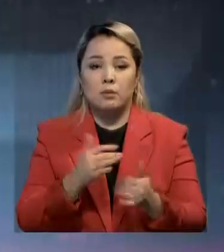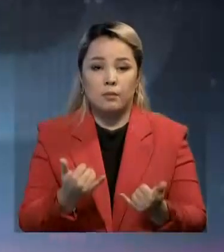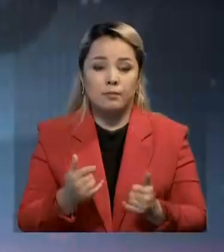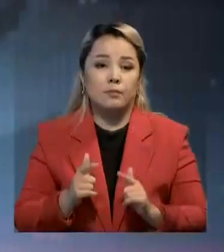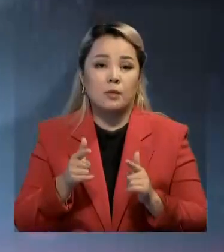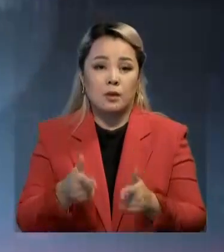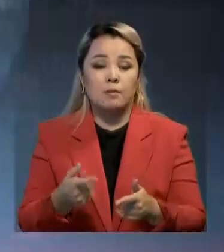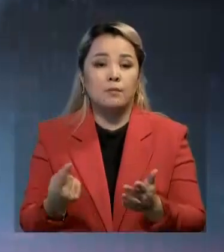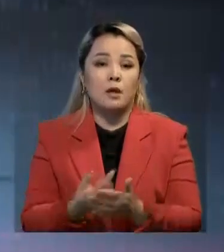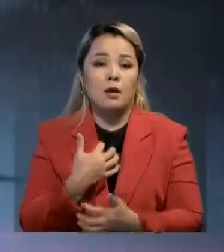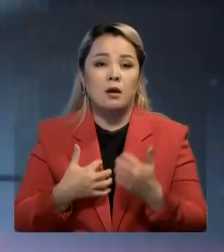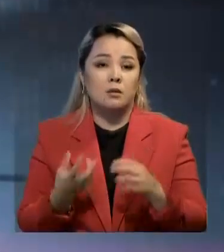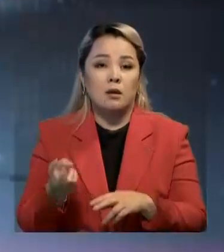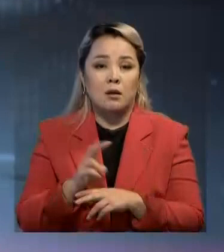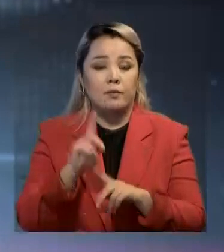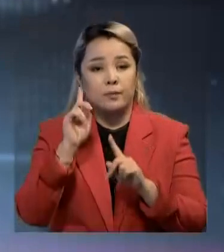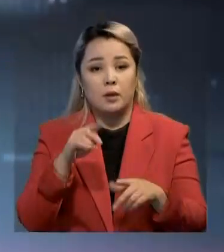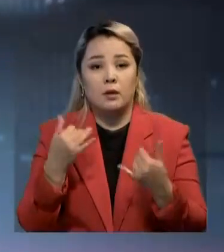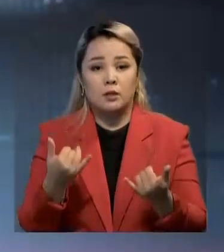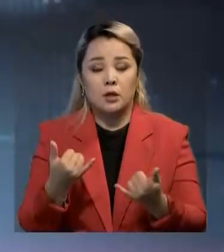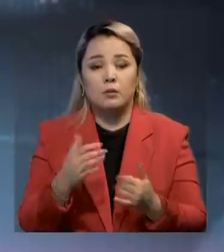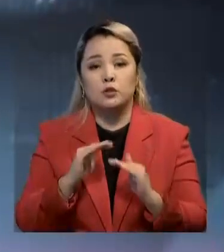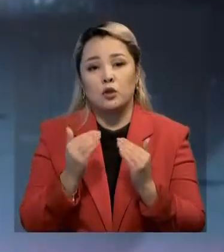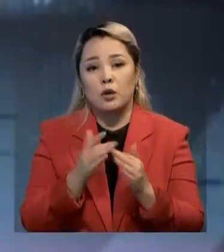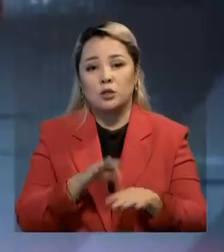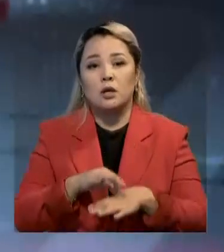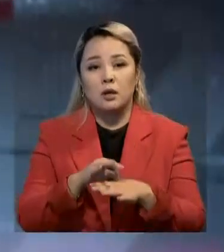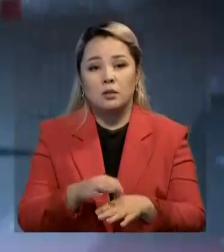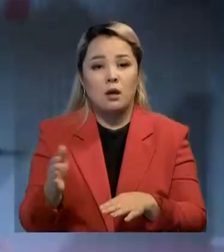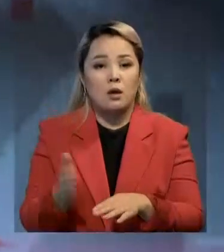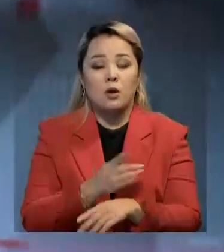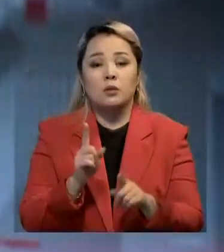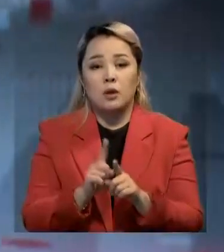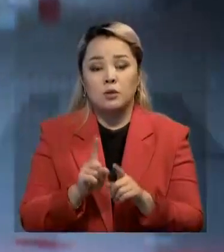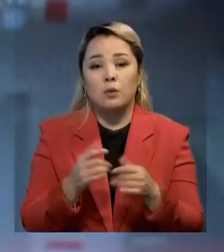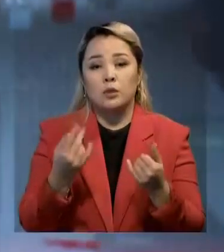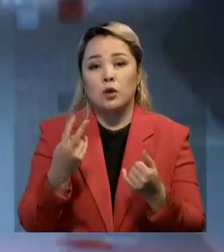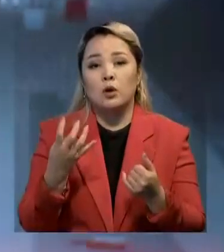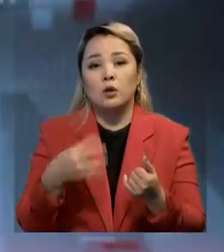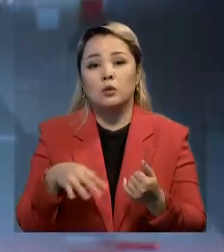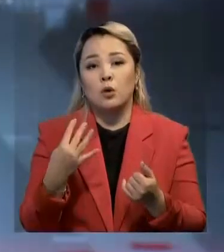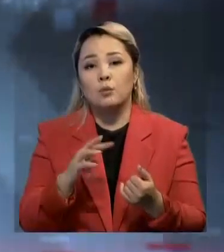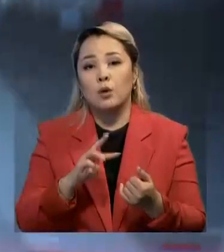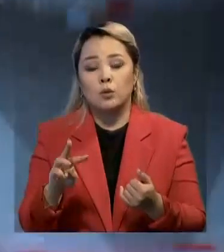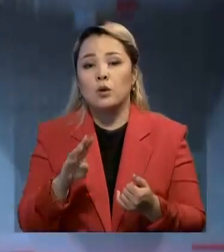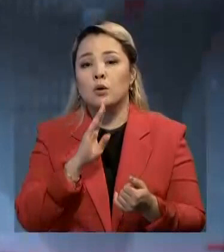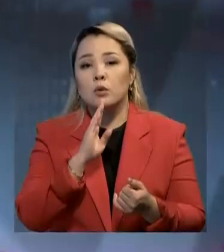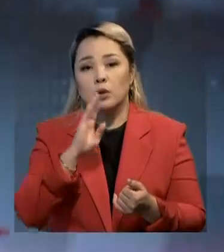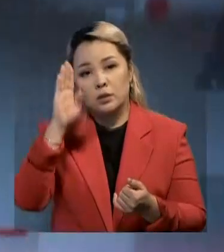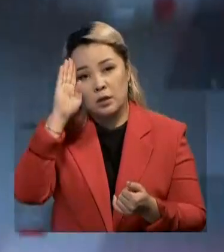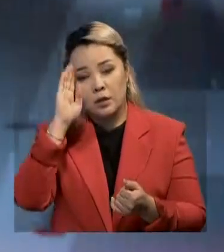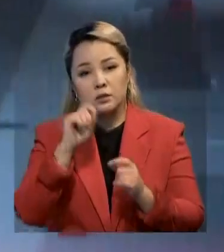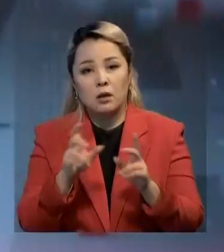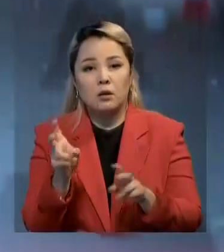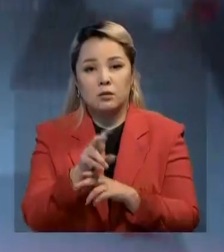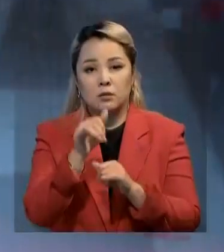мектепке асыға барғаны анық. Алайда шектеу шараларының дені алынып тасталса да, бүгінде 244 миллион ұлыс сабаққа